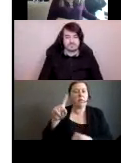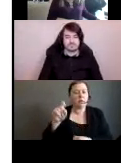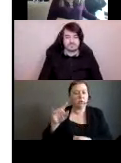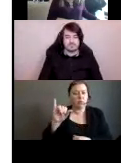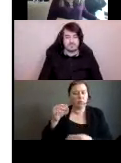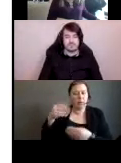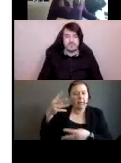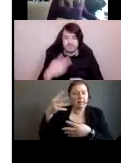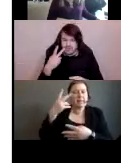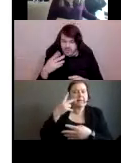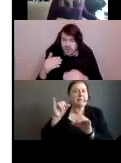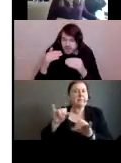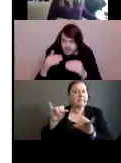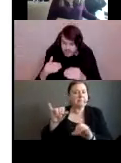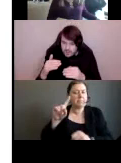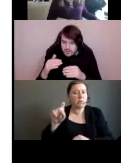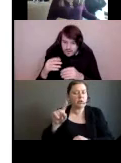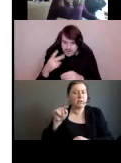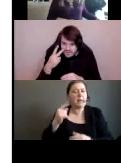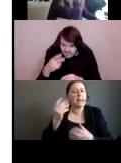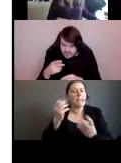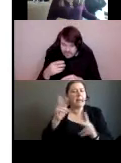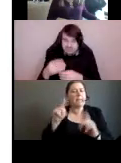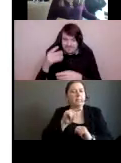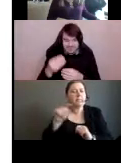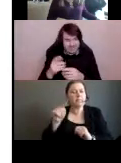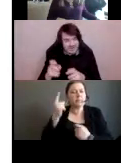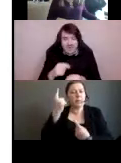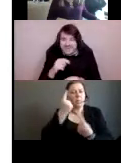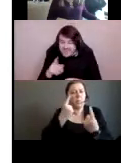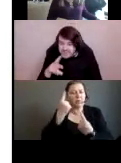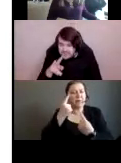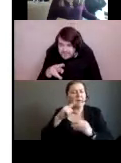Maintenant, je vois toutes les questions. J'ai réussi à ouvrir le document.